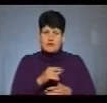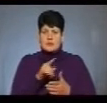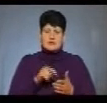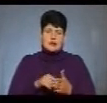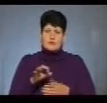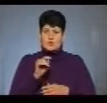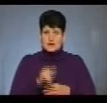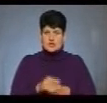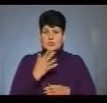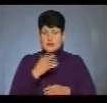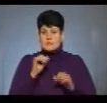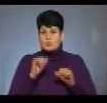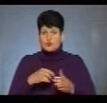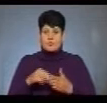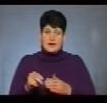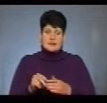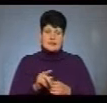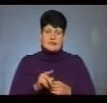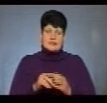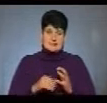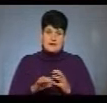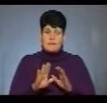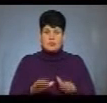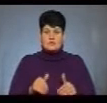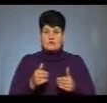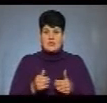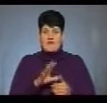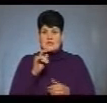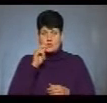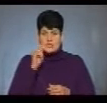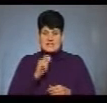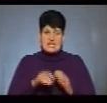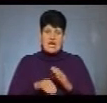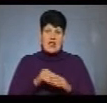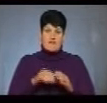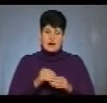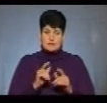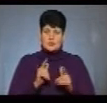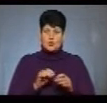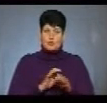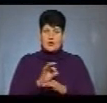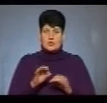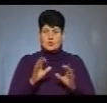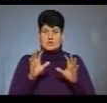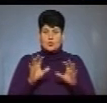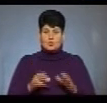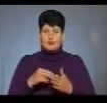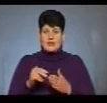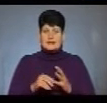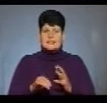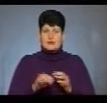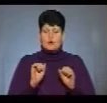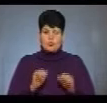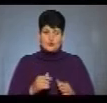про те, чи іноземці зможуть купувати землю, винесуть на всеукраїнський референдум. Зазначу, згідно проєкту закону, купувати землю можуть